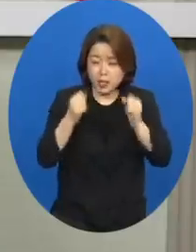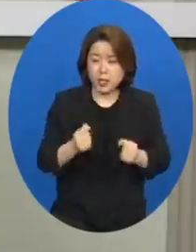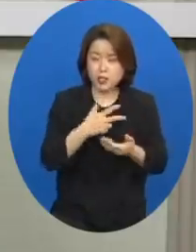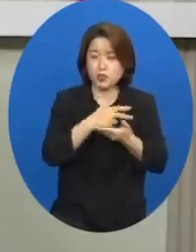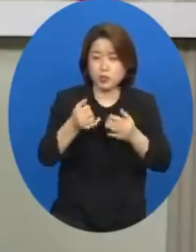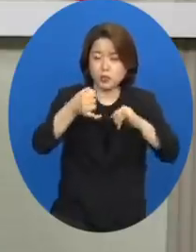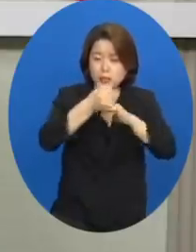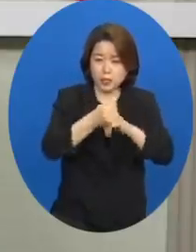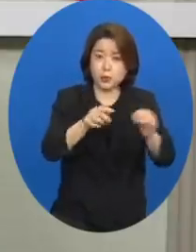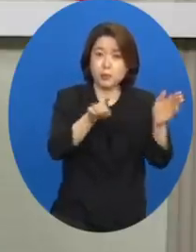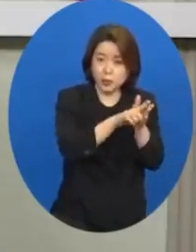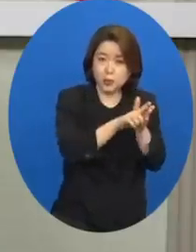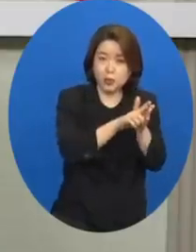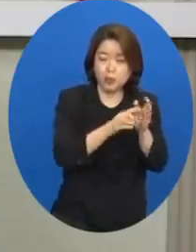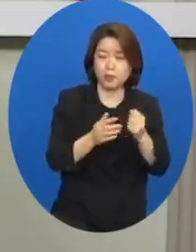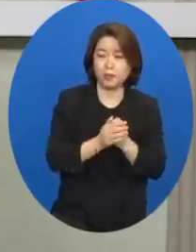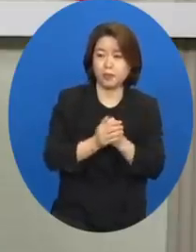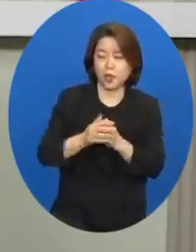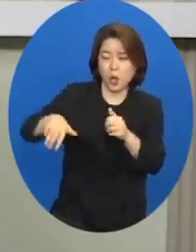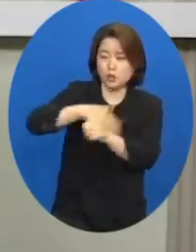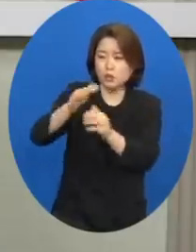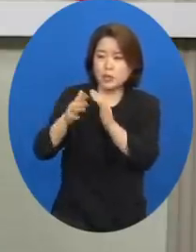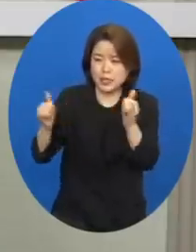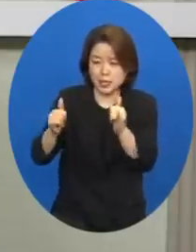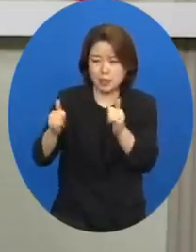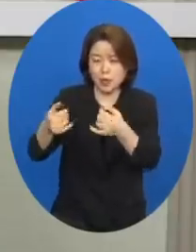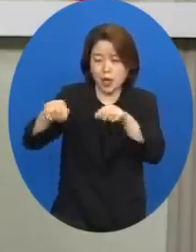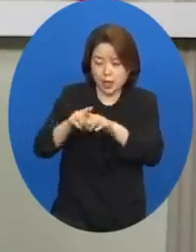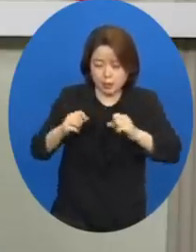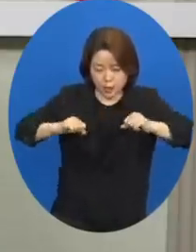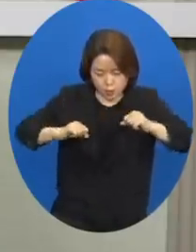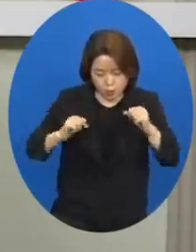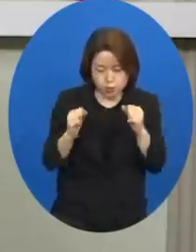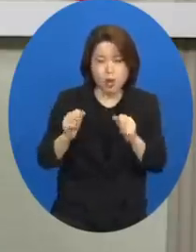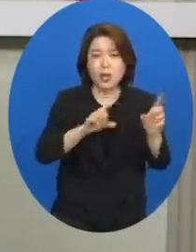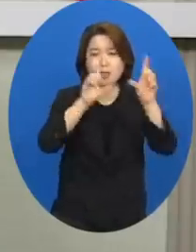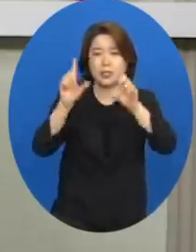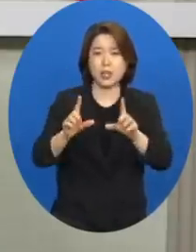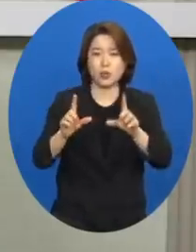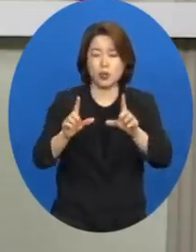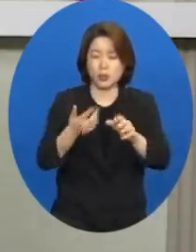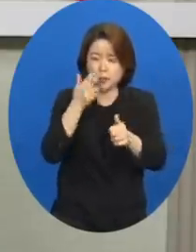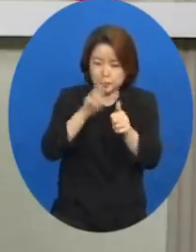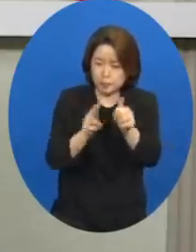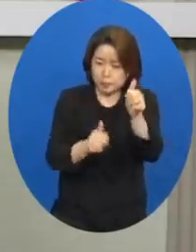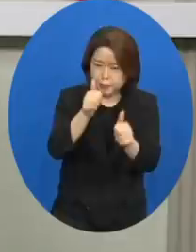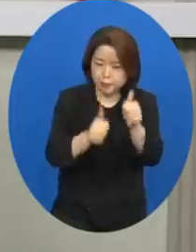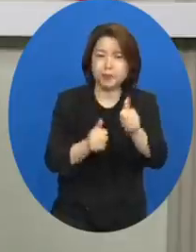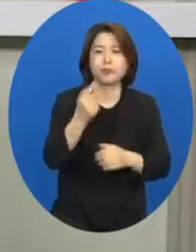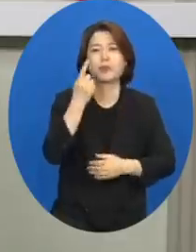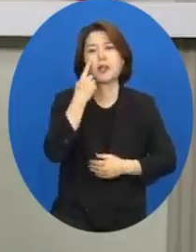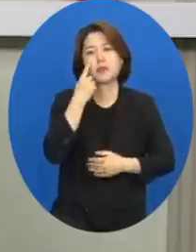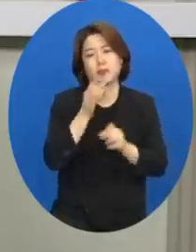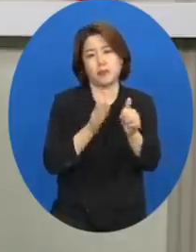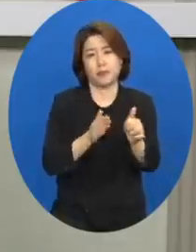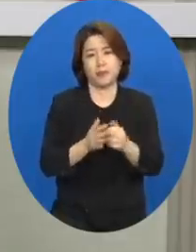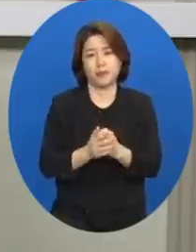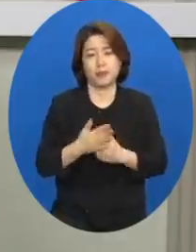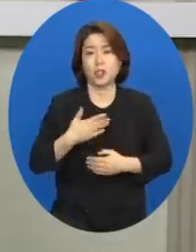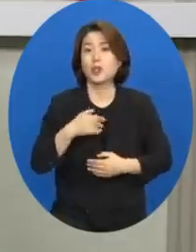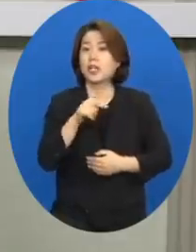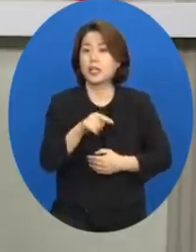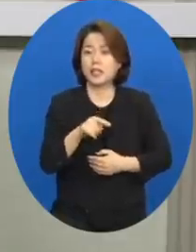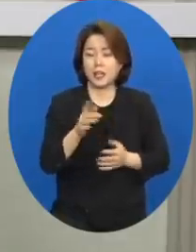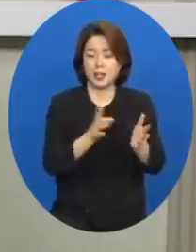정말 믿고 그렇게 주님께 순종하는 삶을 살기 위하여 도전해야 됩니다 저는 이것을